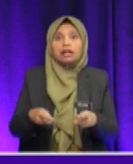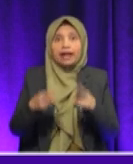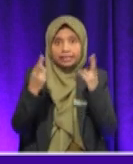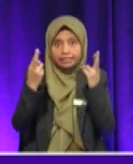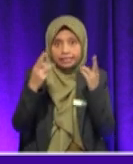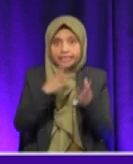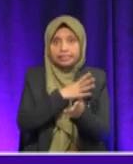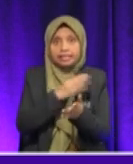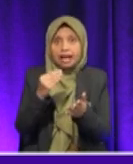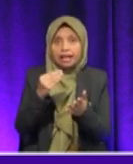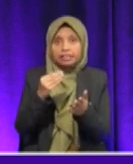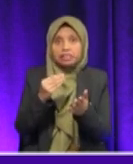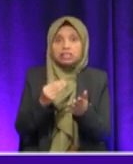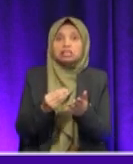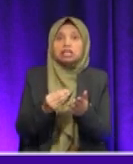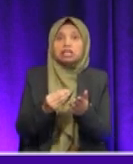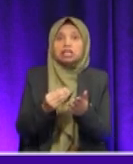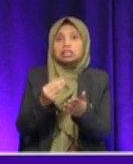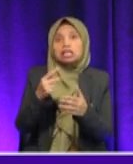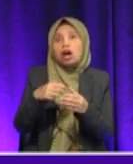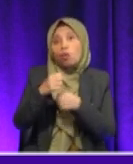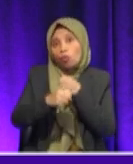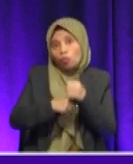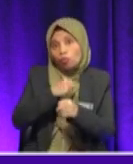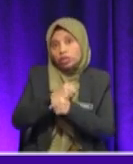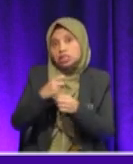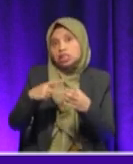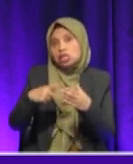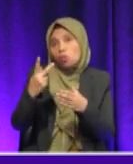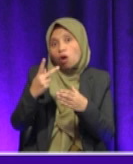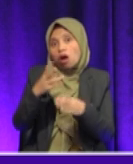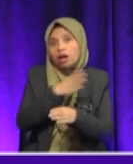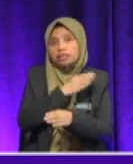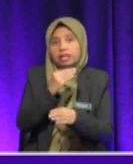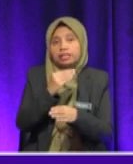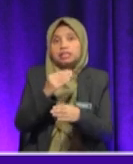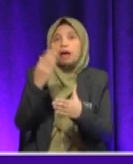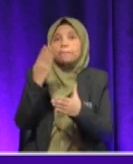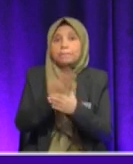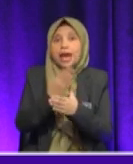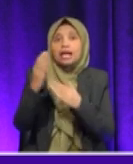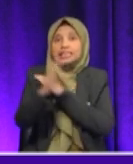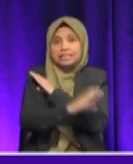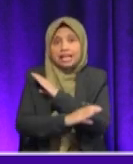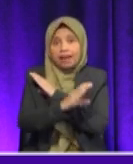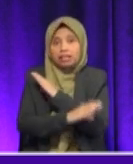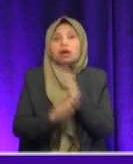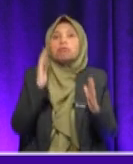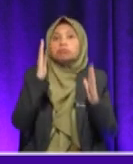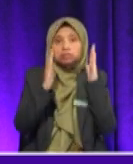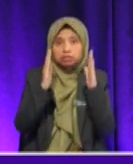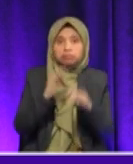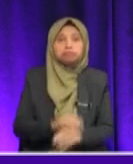dan perkataan Bank Negara Malaysia Oke aku yang penting nanti saya rumuskeun kita terus ke